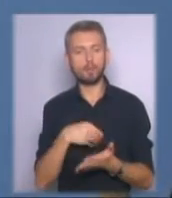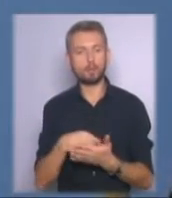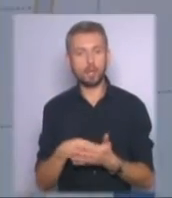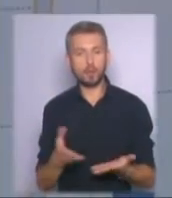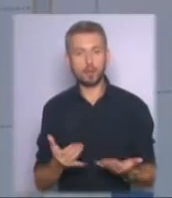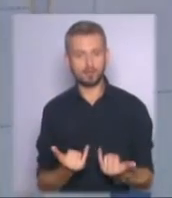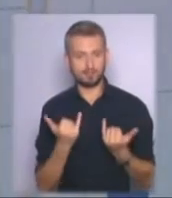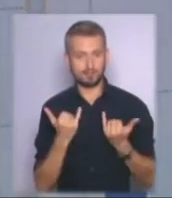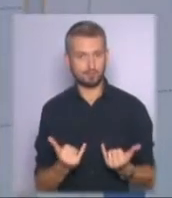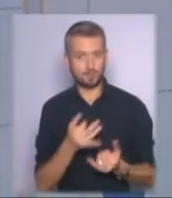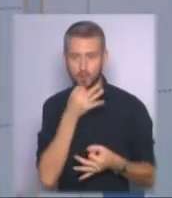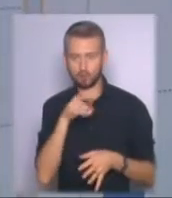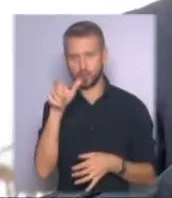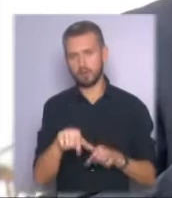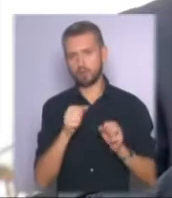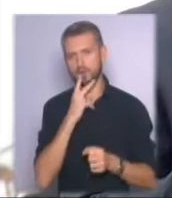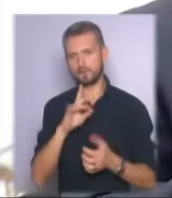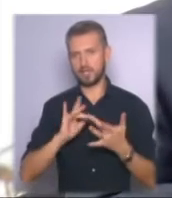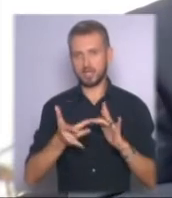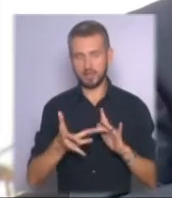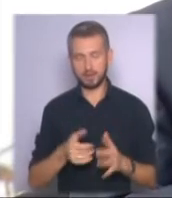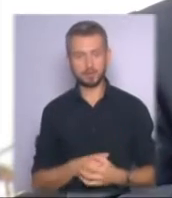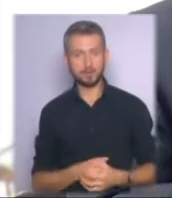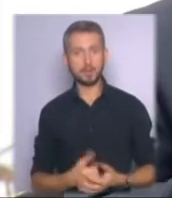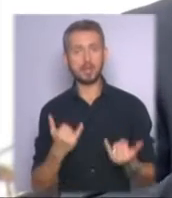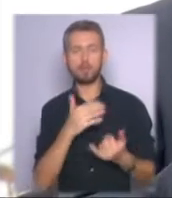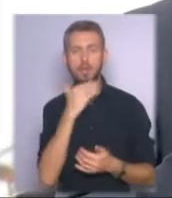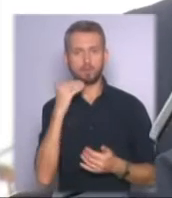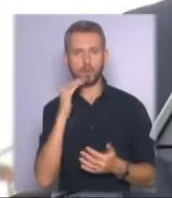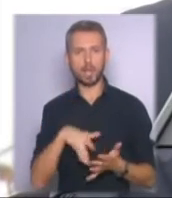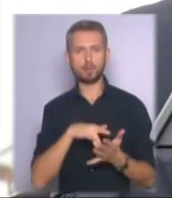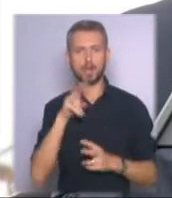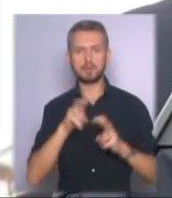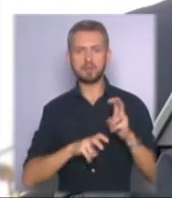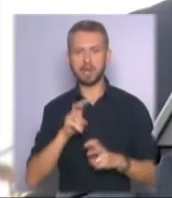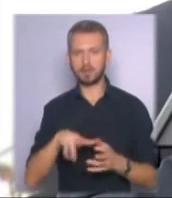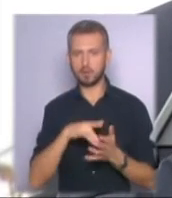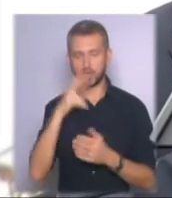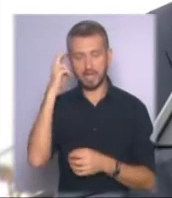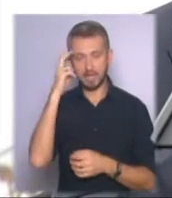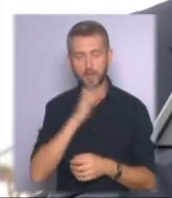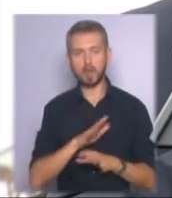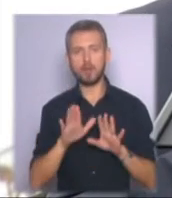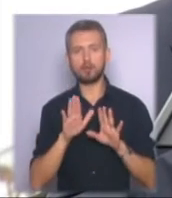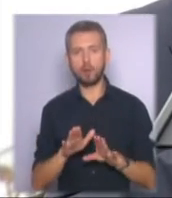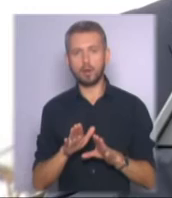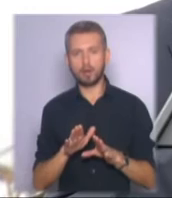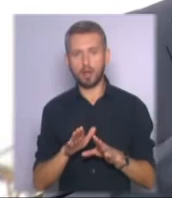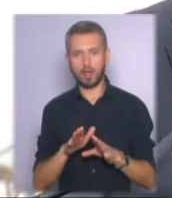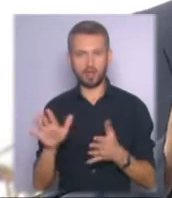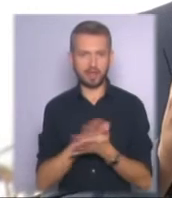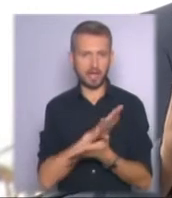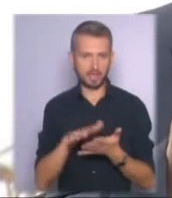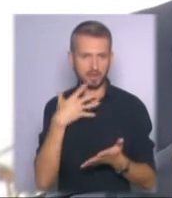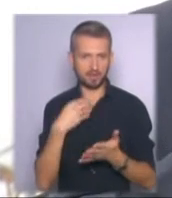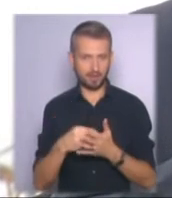режимі онлайн можуть переглянути усі охочі. Сьогодні багато комунальні підприємства міста Києва не тільки лише закрили свої борги, а